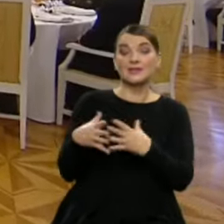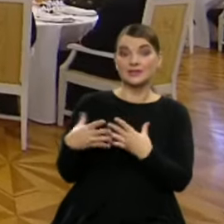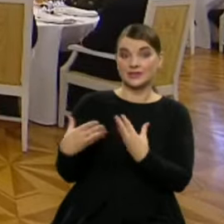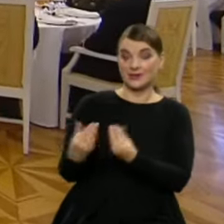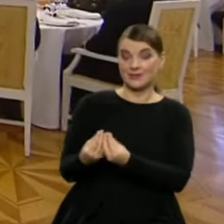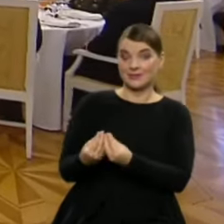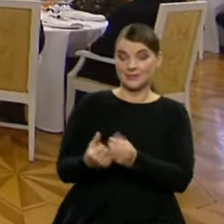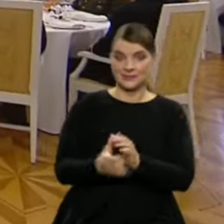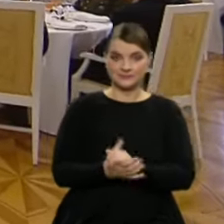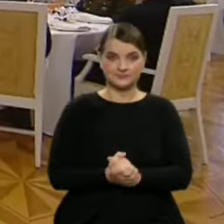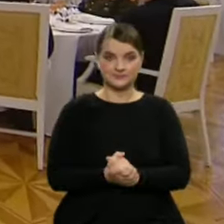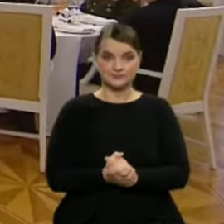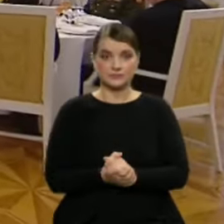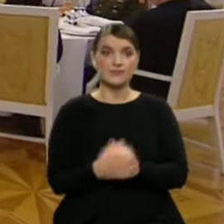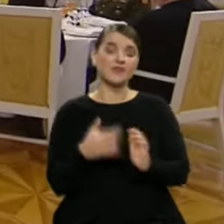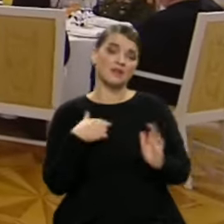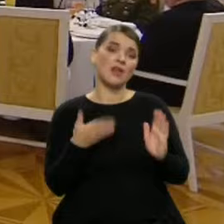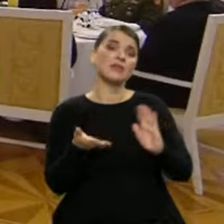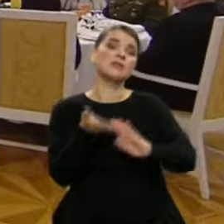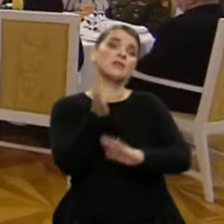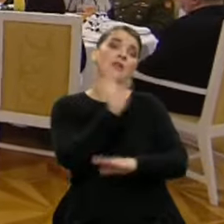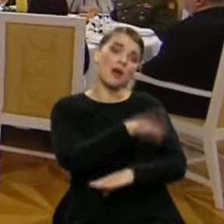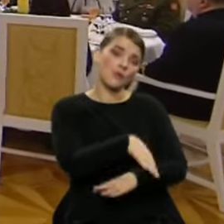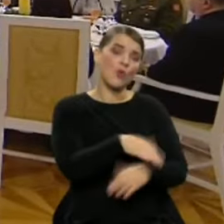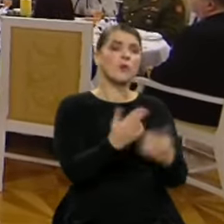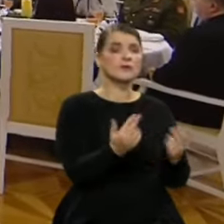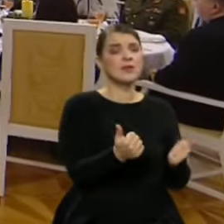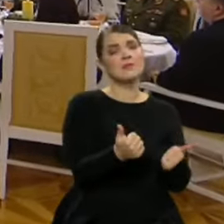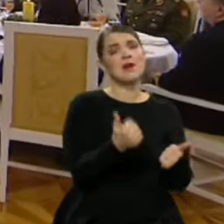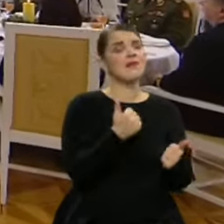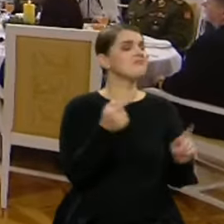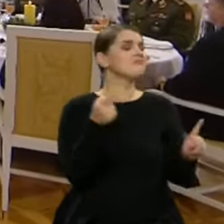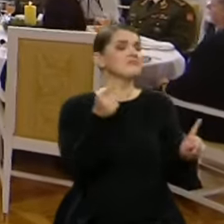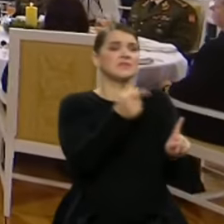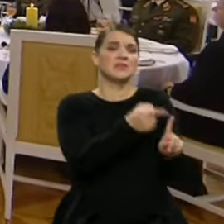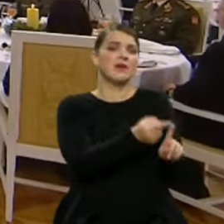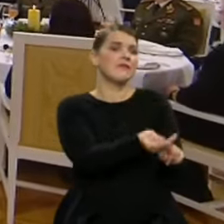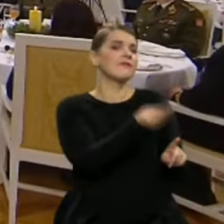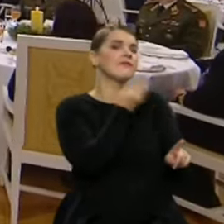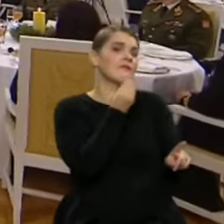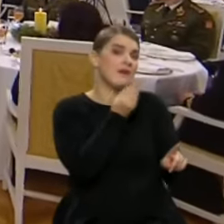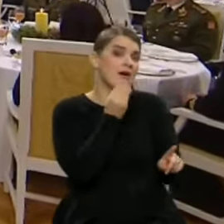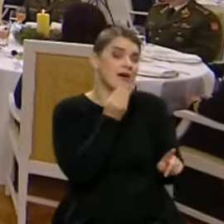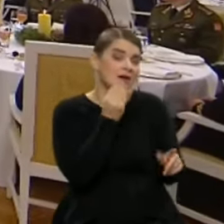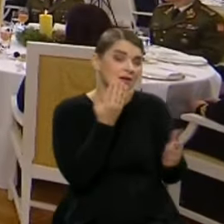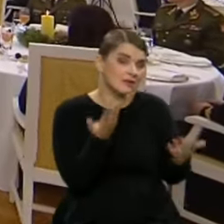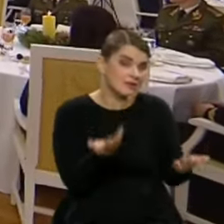O į namus aš grįždavau pavalgyti, į namus aš